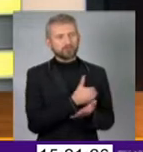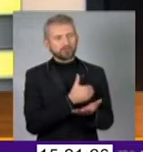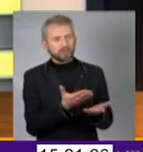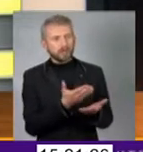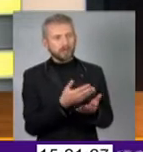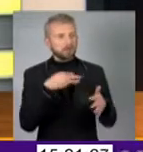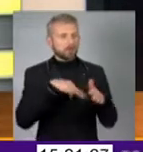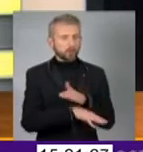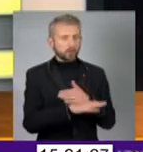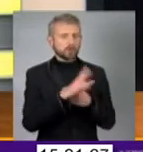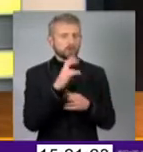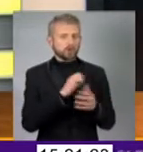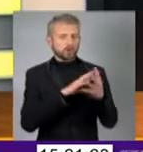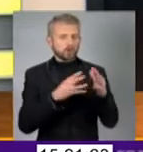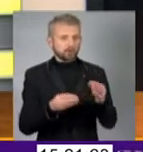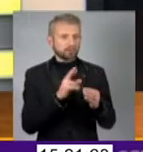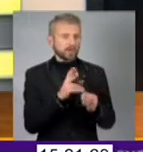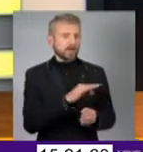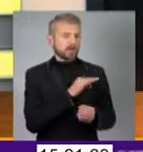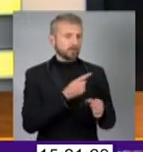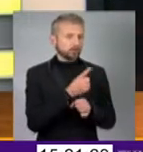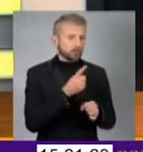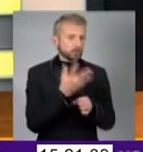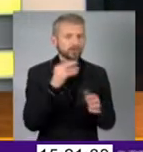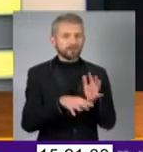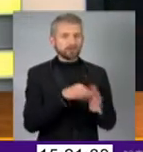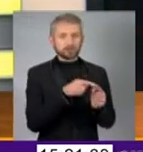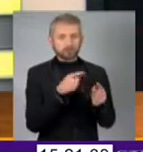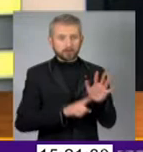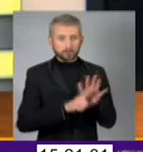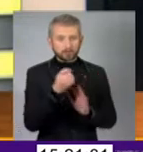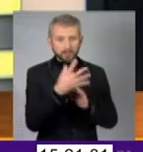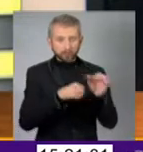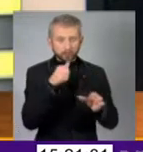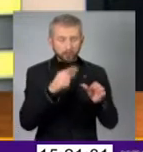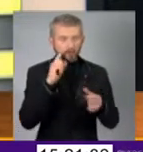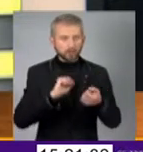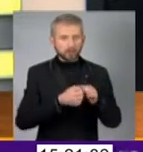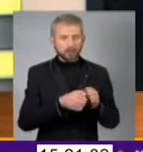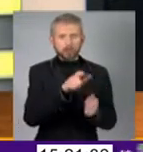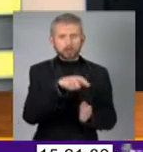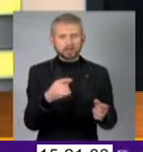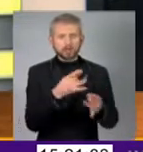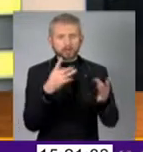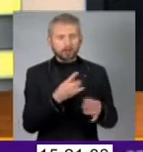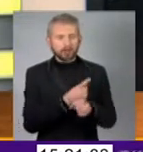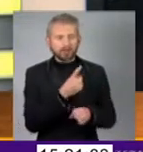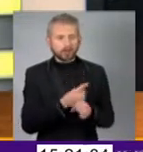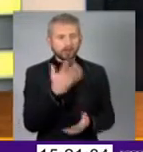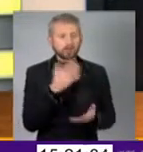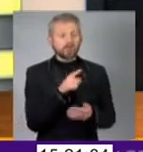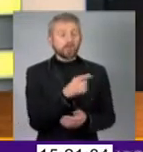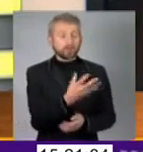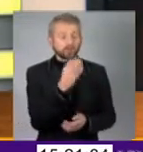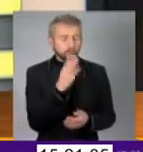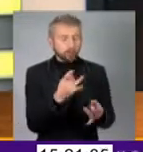як анекдот. Коли виборчий процес почався в 2015 році, я пам'ятаю, це мені виборці розказували як анекдот. Каже, якщо ви ще будете нам